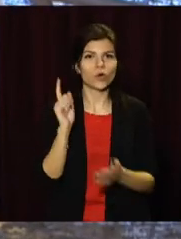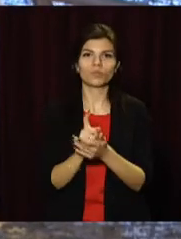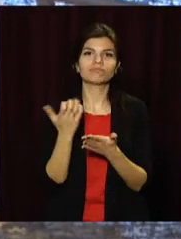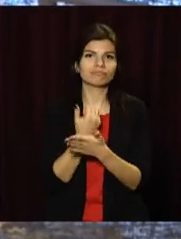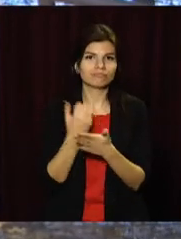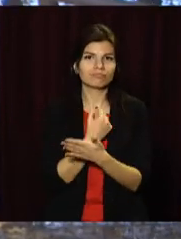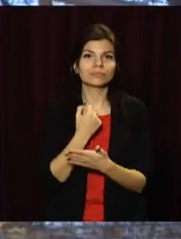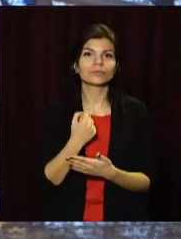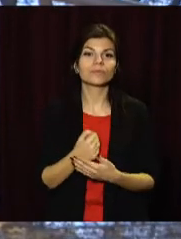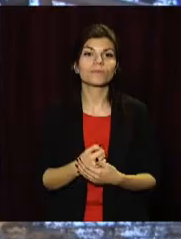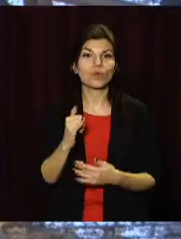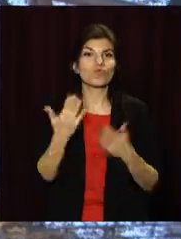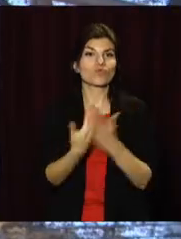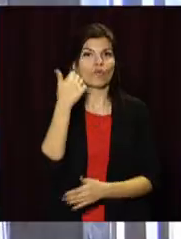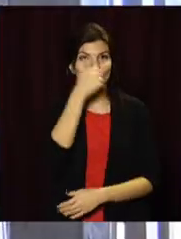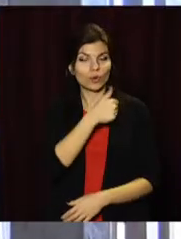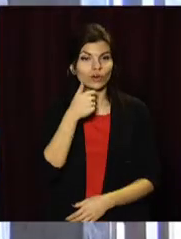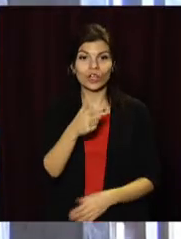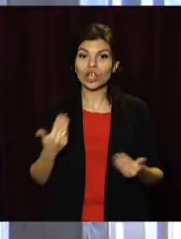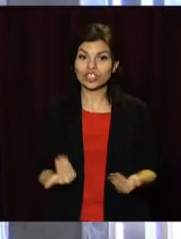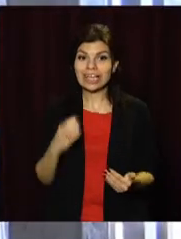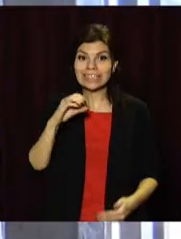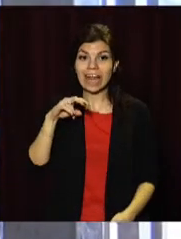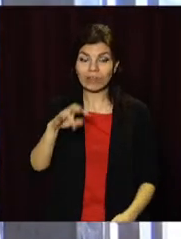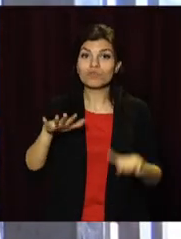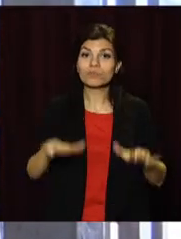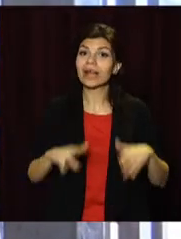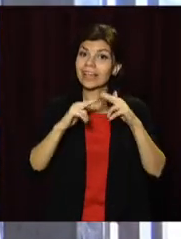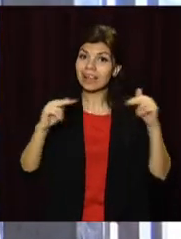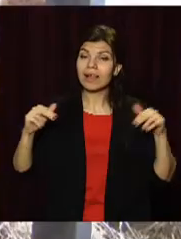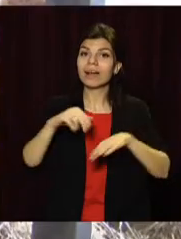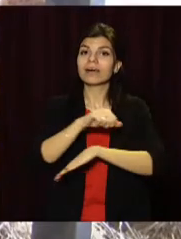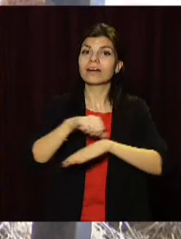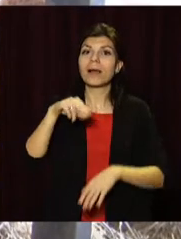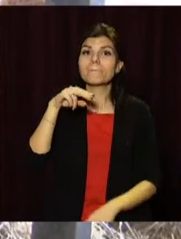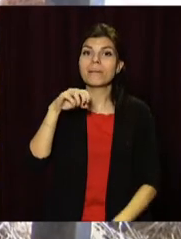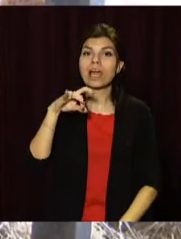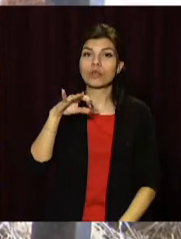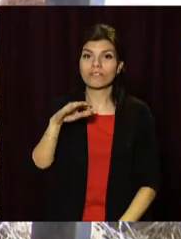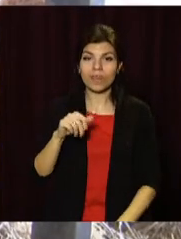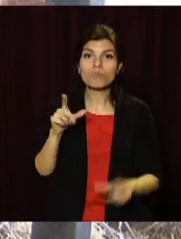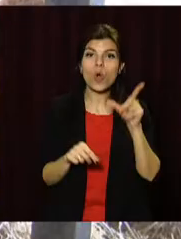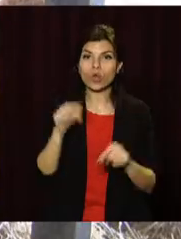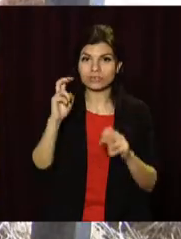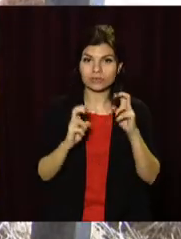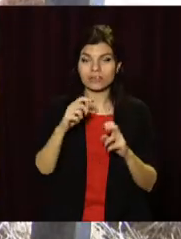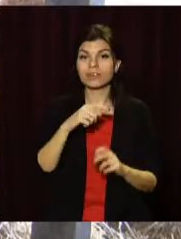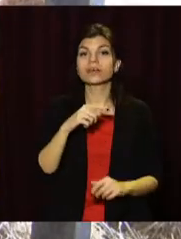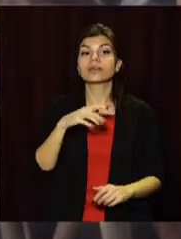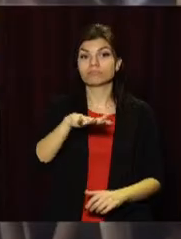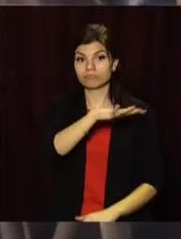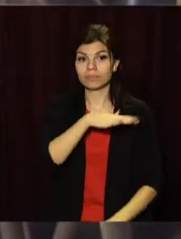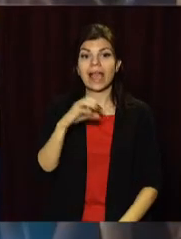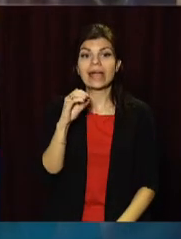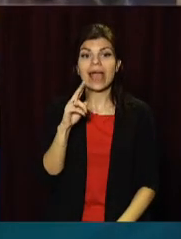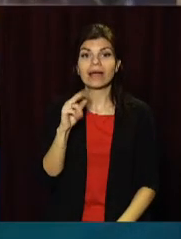досягнемо успіху у новому році. Живе селен у Дніпрі, на передовій, на молочно-виробничому комплексі Єкатеринославський.